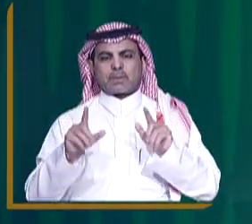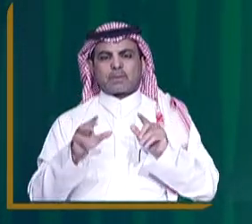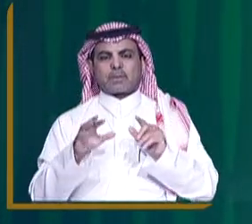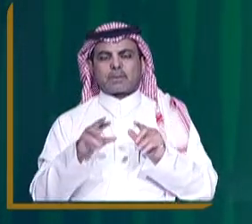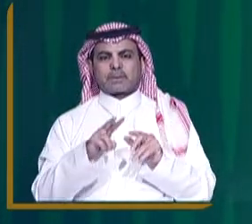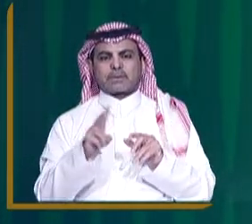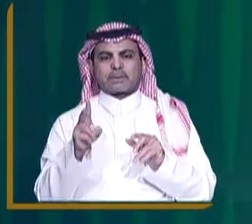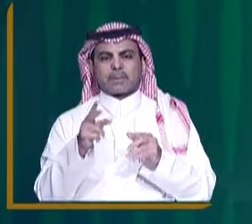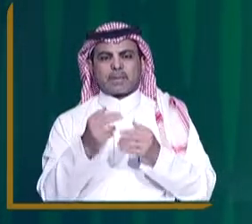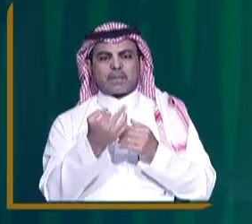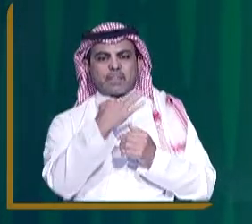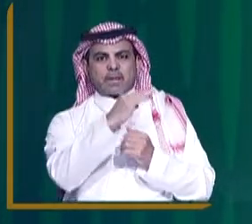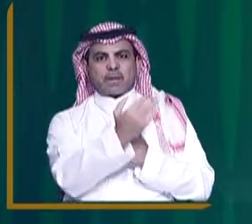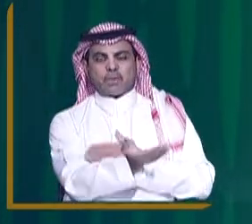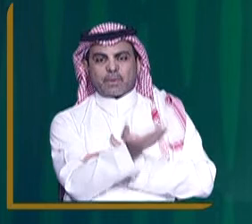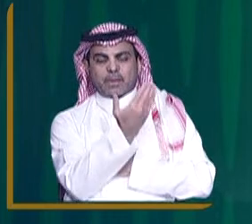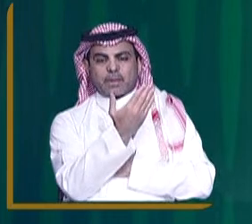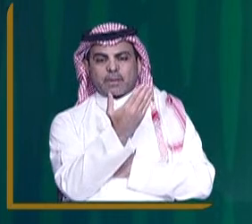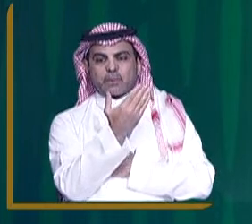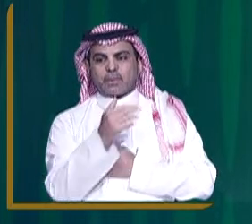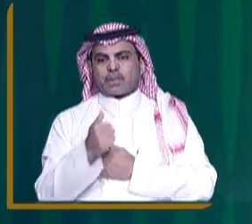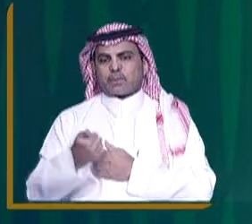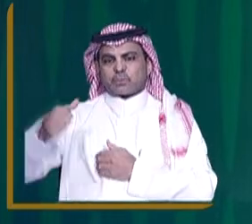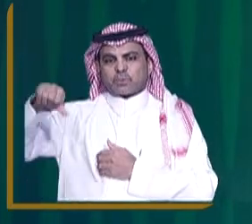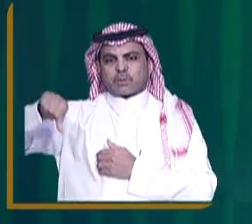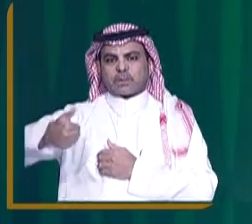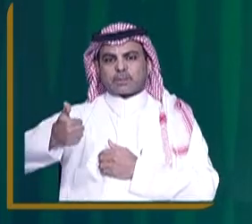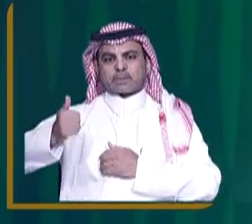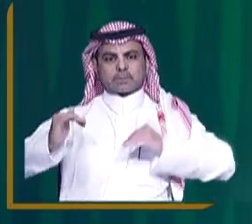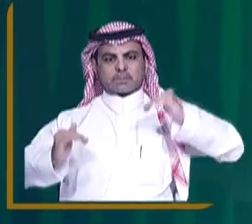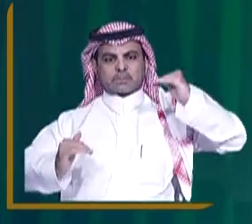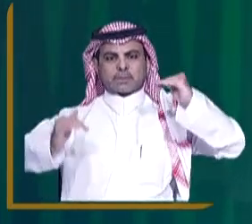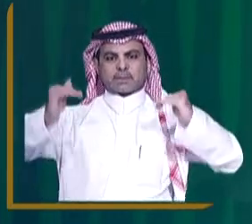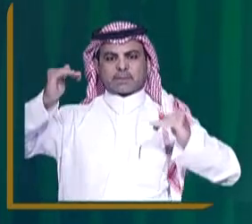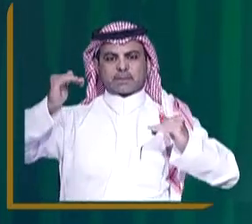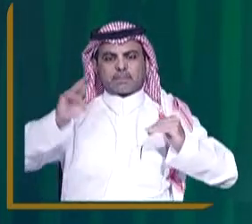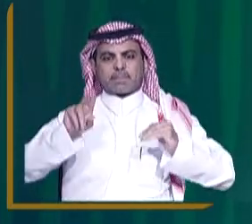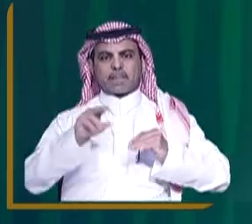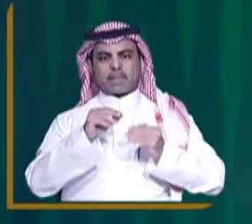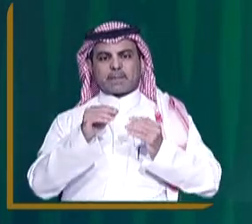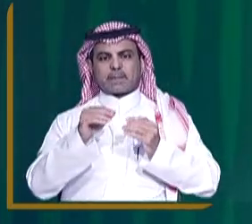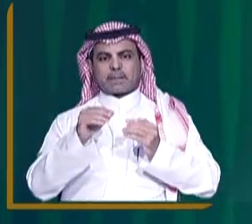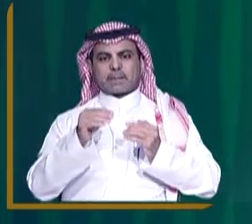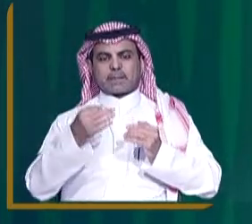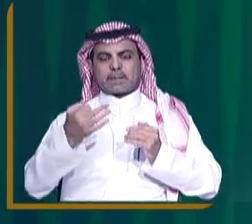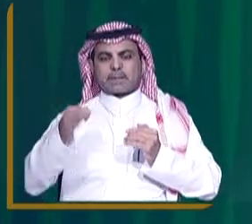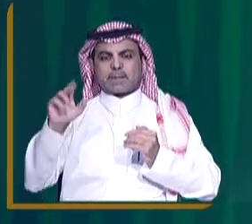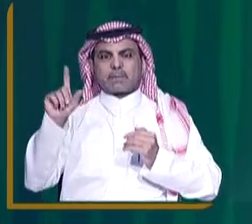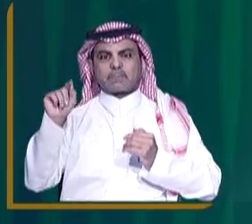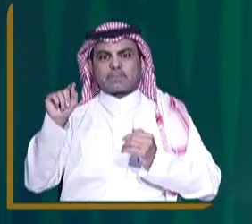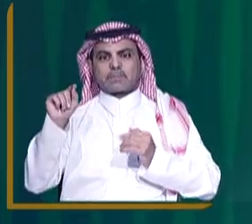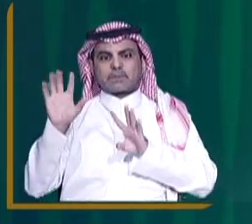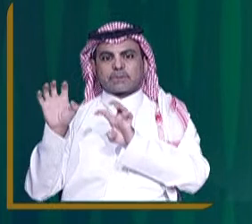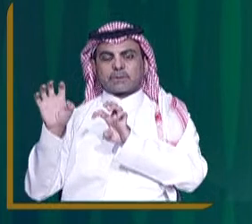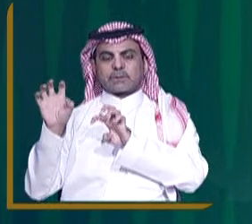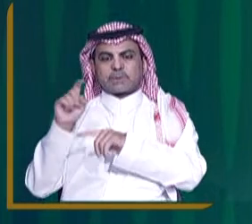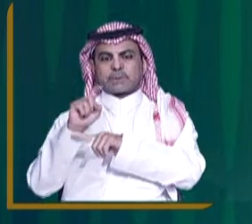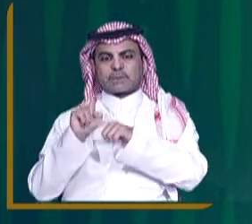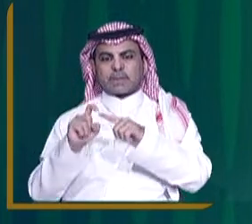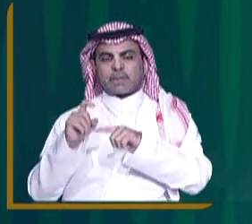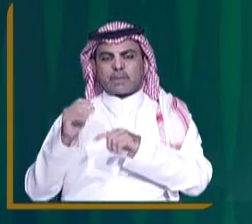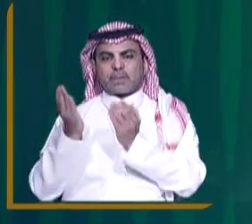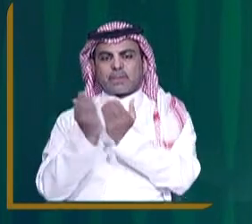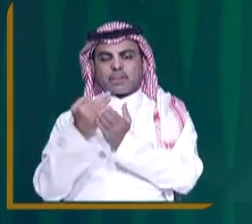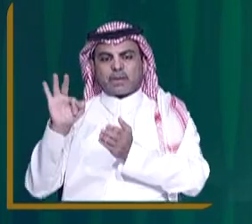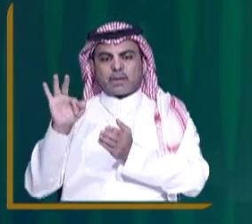نتائج الثانوية العامة واختبار القدرات والتحصيلي. مثلا طالب يتحصل على معدل 90 في الثانوية،